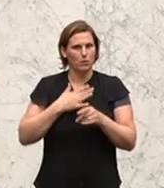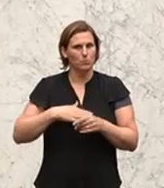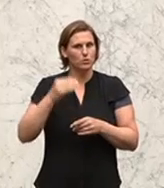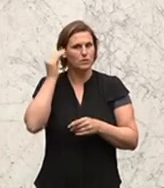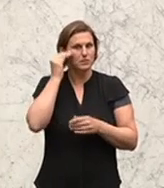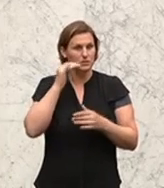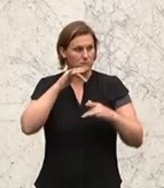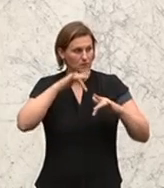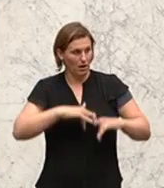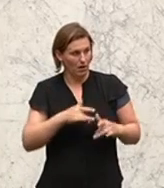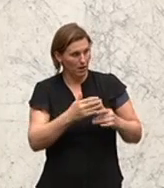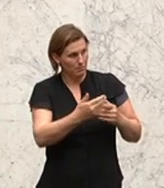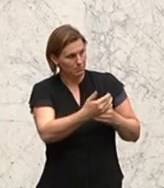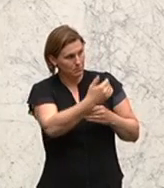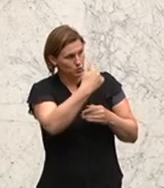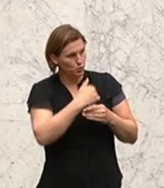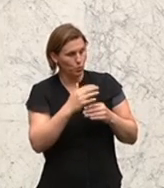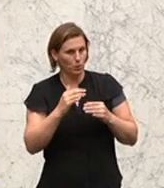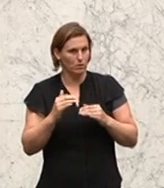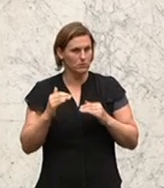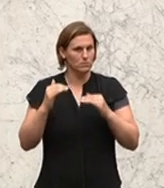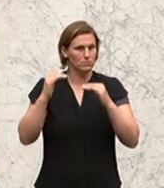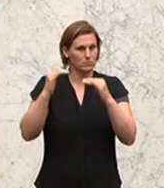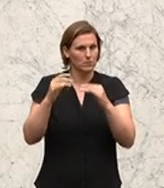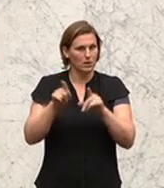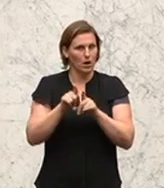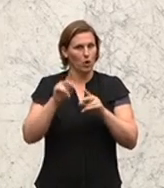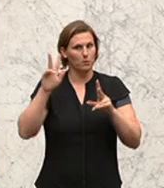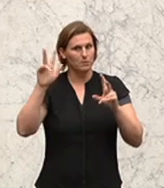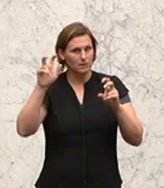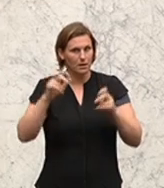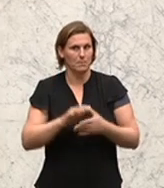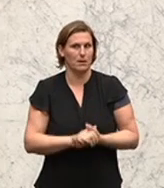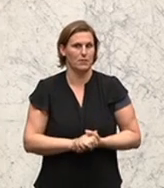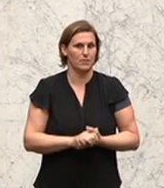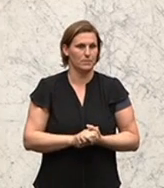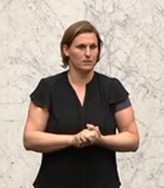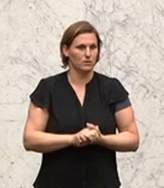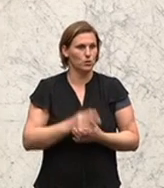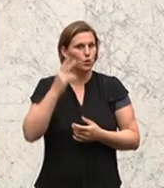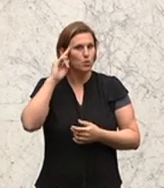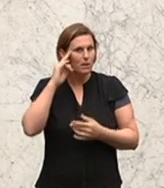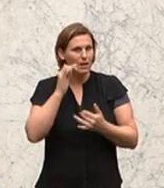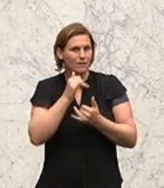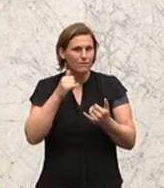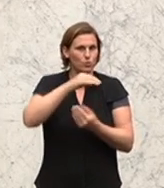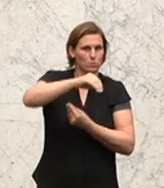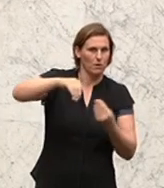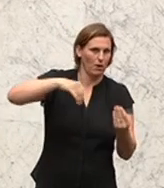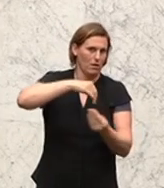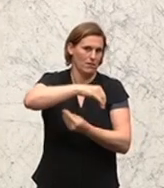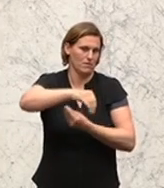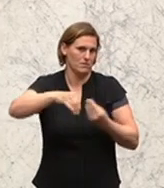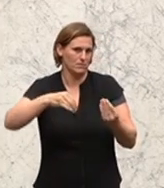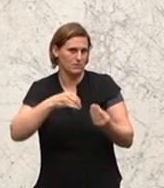ja es wir, die uns überlegen müssen, wie gehen wir mit diesem Thema, was für alle gilt, um. Und